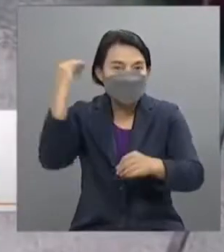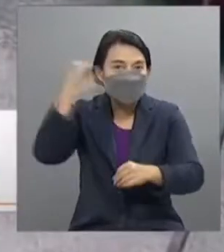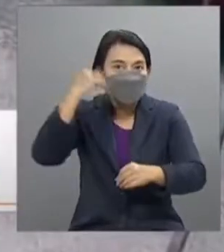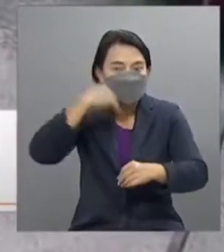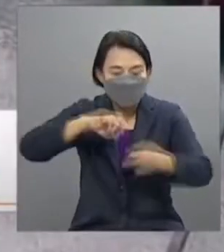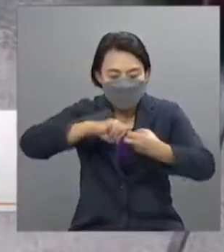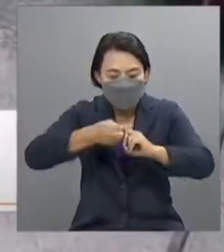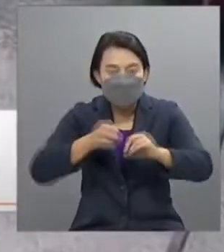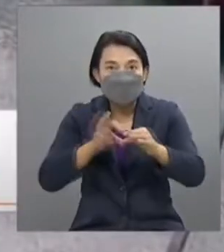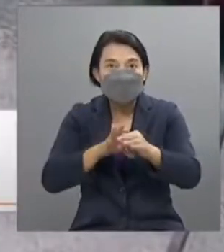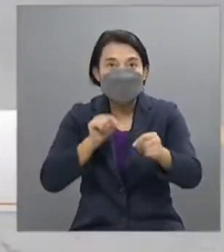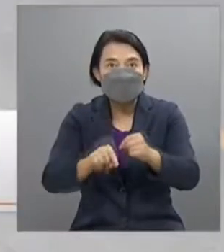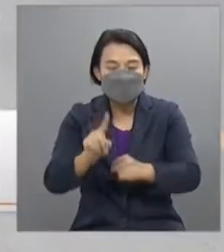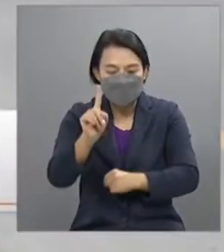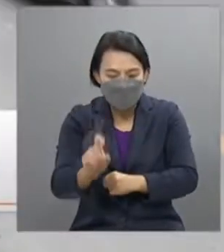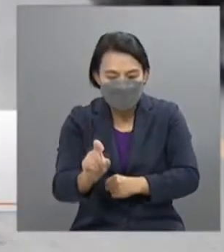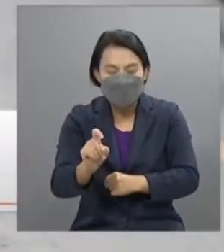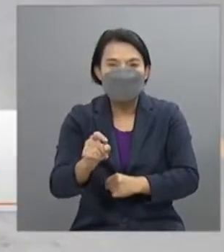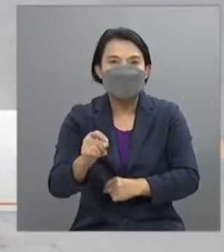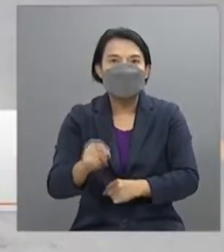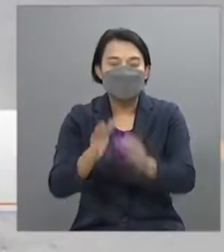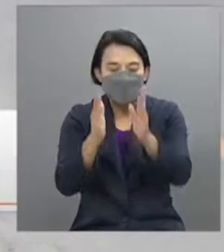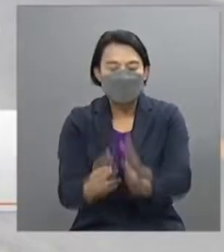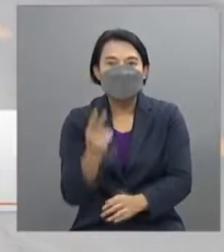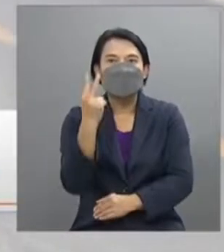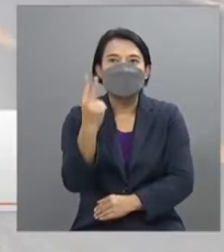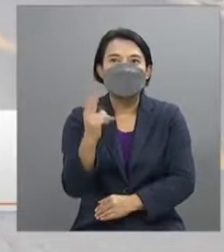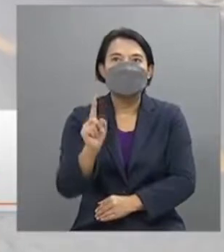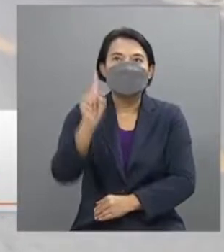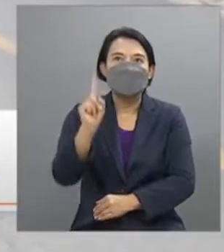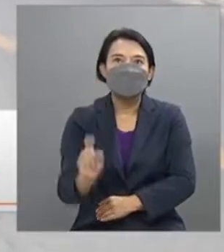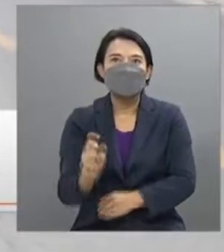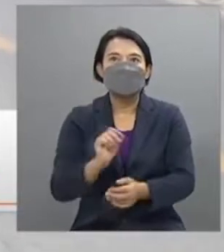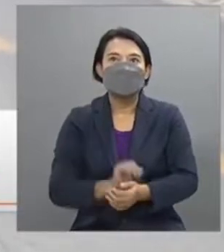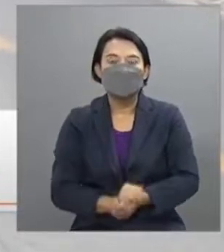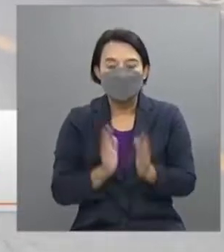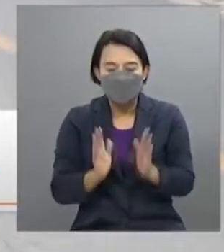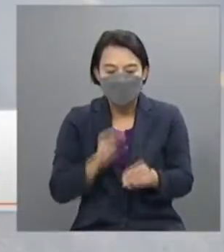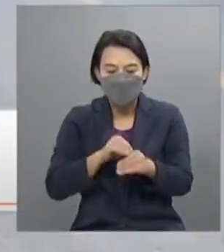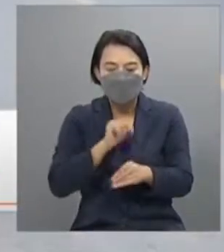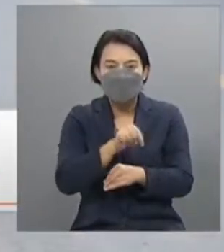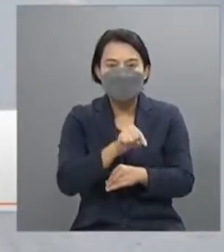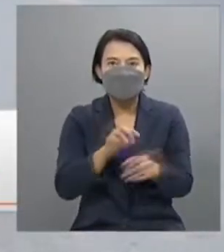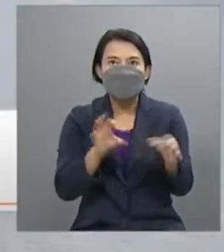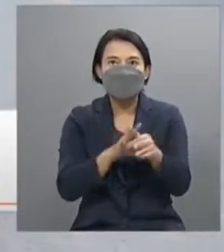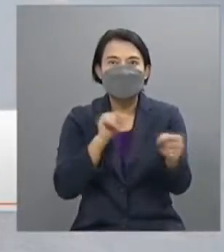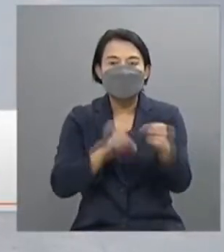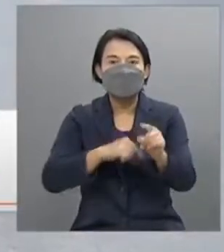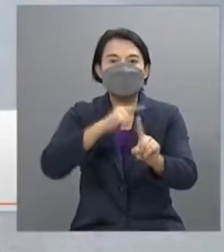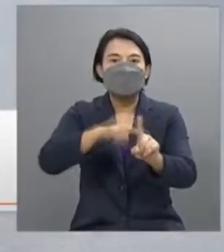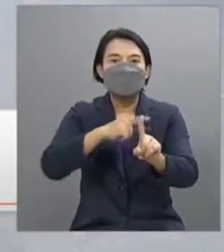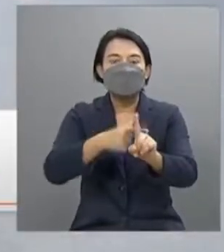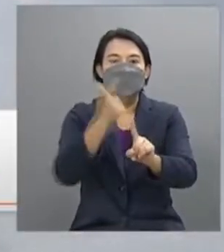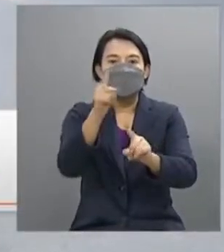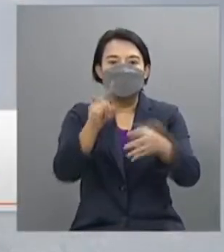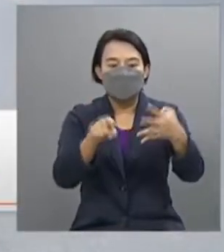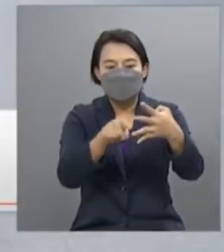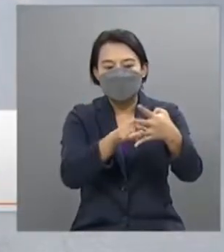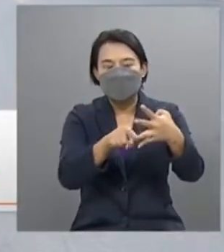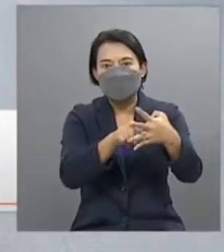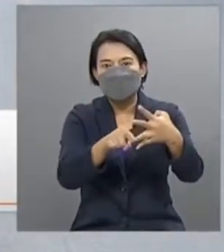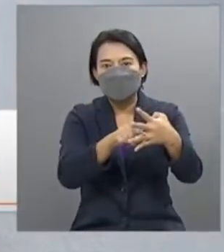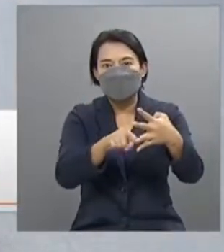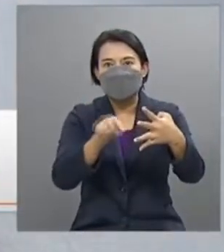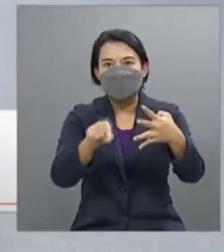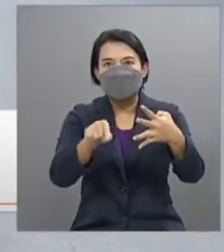ชีวิตไป2ศพแล้วนะคะคือผู้พักอาศัยเนี่ยเขาบอกว่าช่วงกลางเดือนพฤศจิกายนที่ผ่านมาเกิดอุบัติเหตุรถจัก